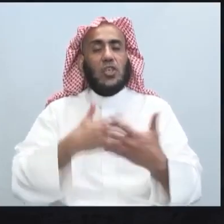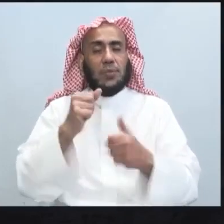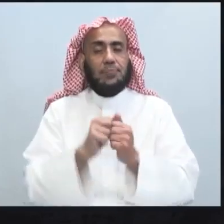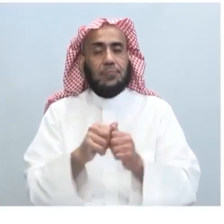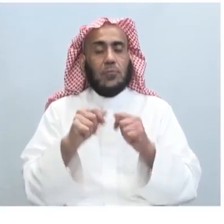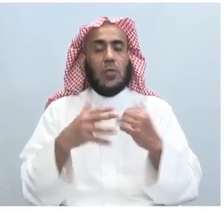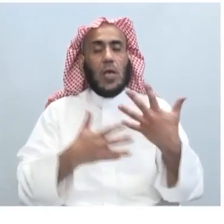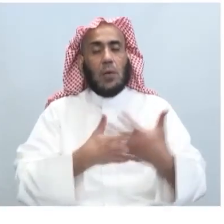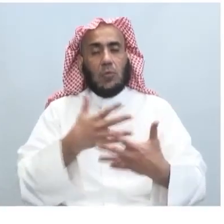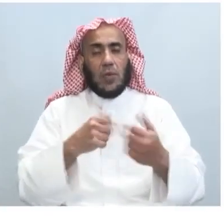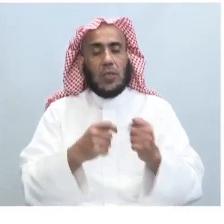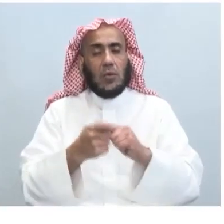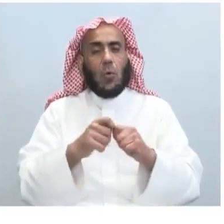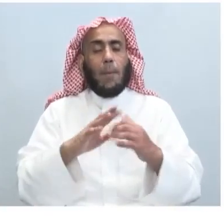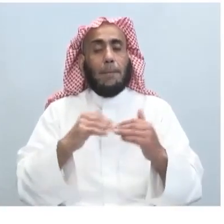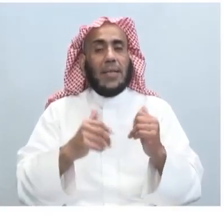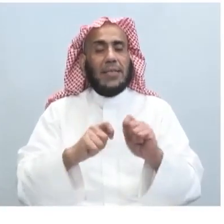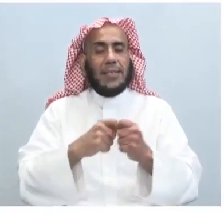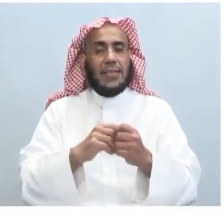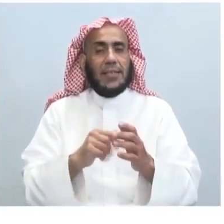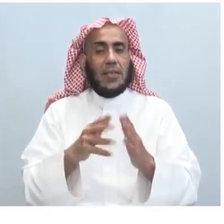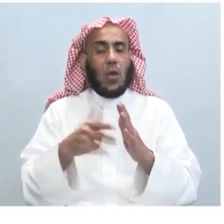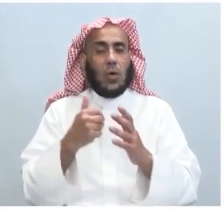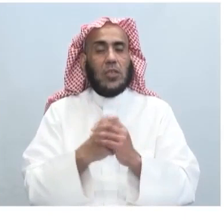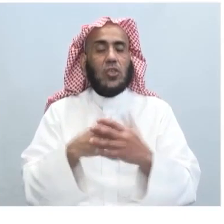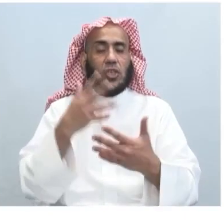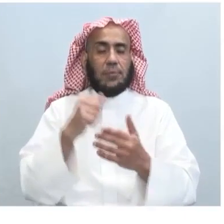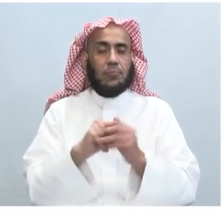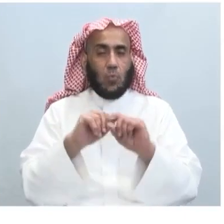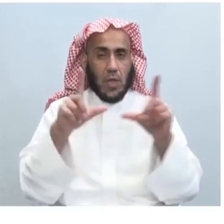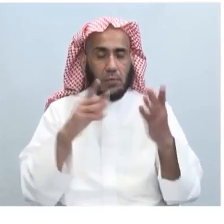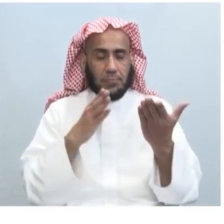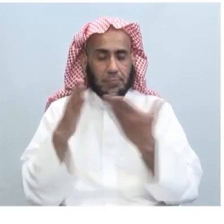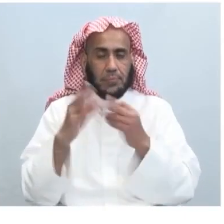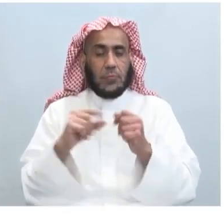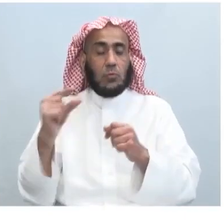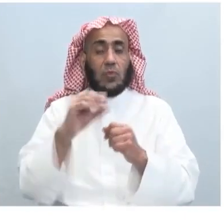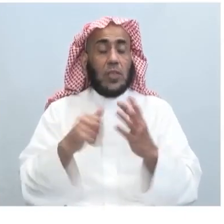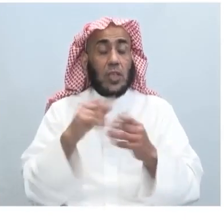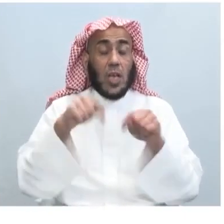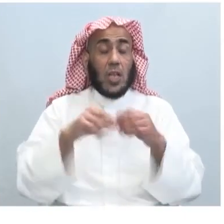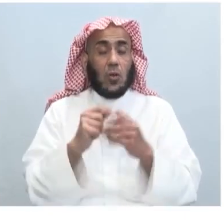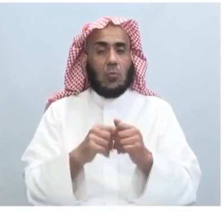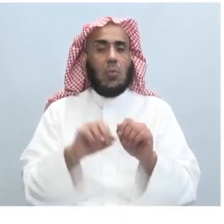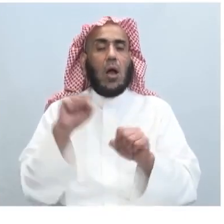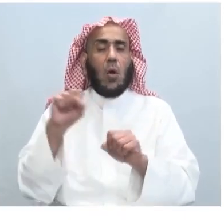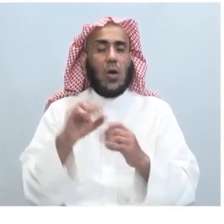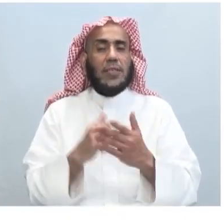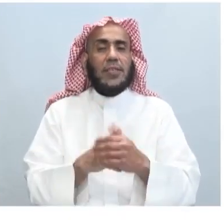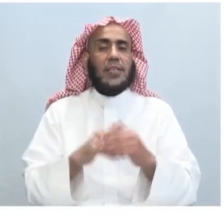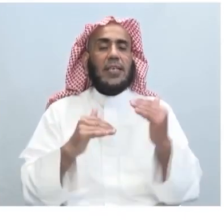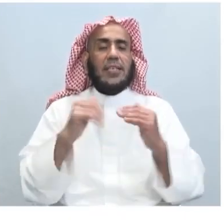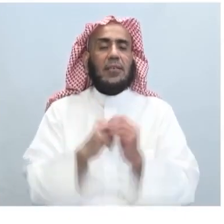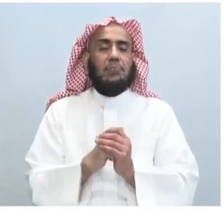هنا المتفاعلات قمنا بتعديلها واعطتني نواتج جديده مفرداتنا الجديده لهذا اليوم خواص